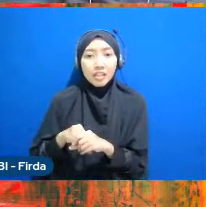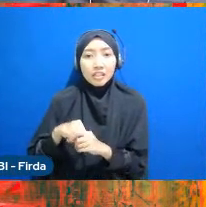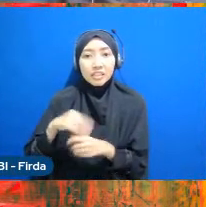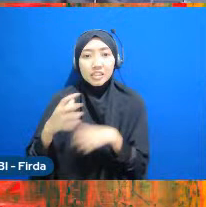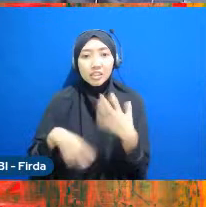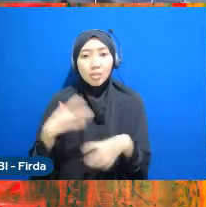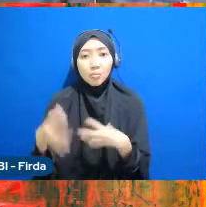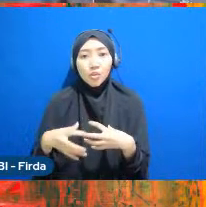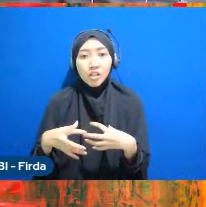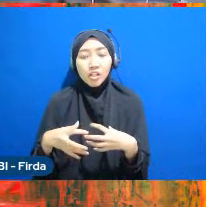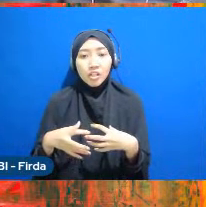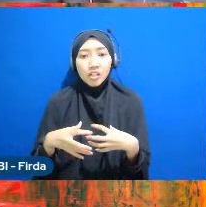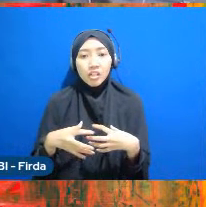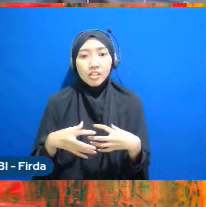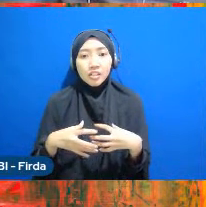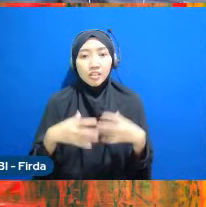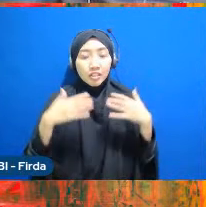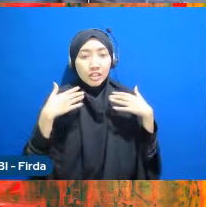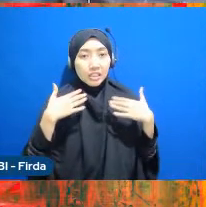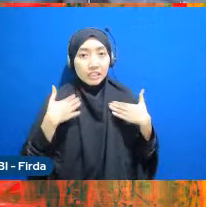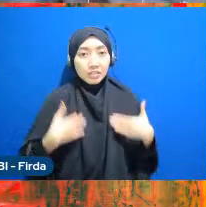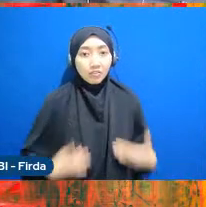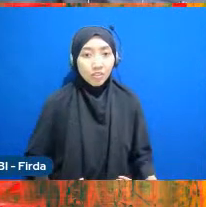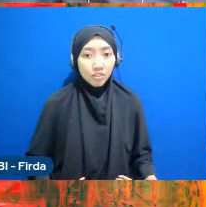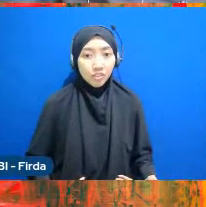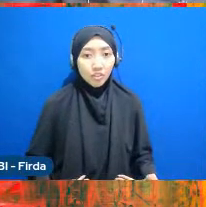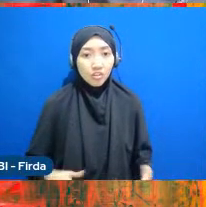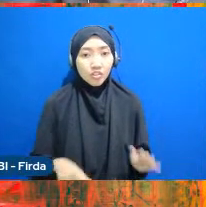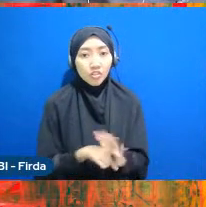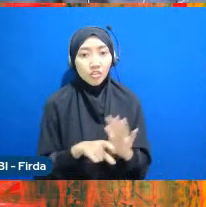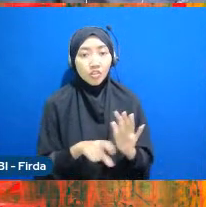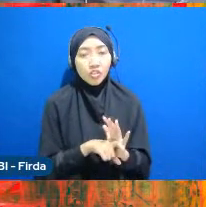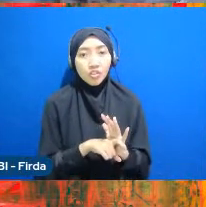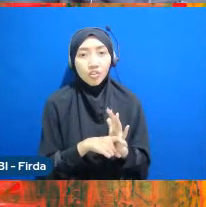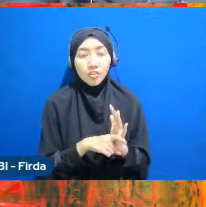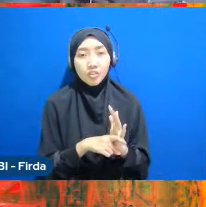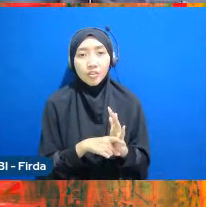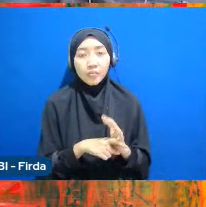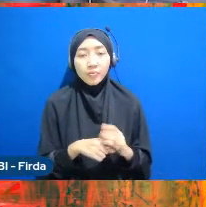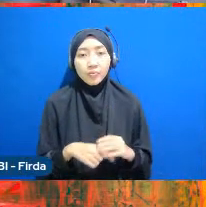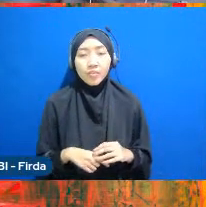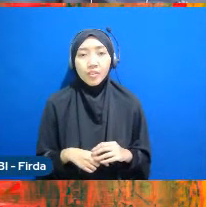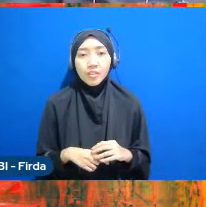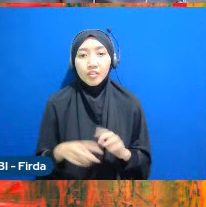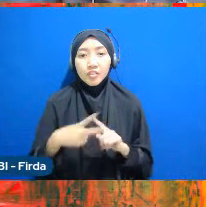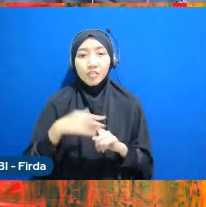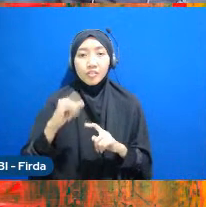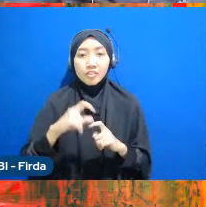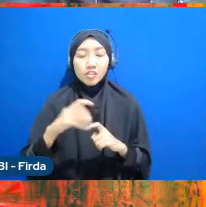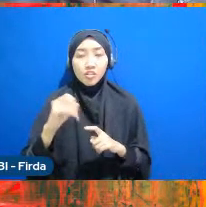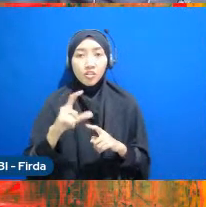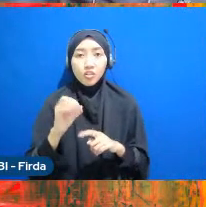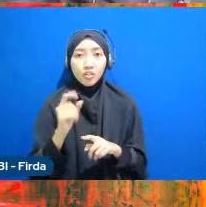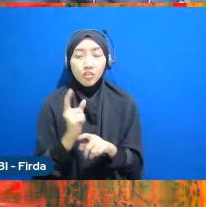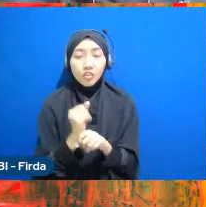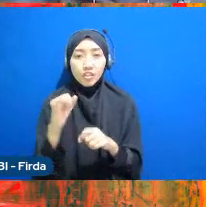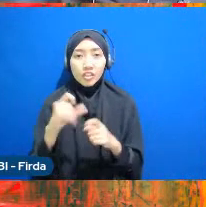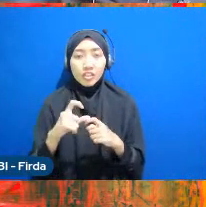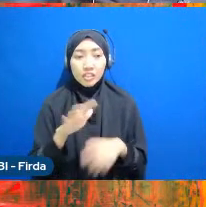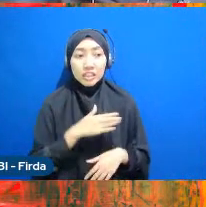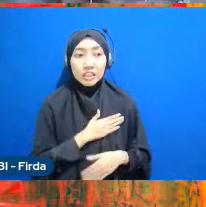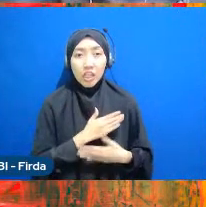campuran antara gejolak fisiologis, misalnya tanda-tanda fisiologis dalam diri, apa jantung itu tambah